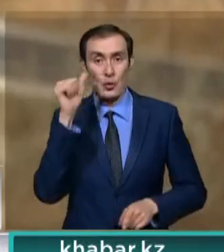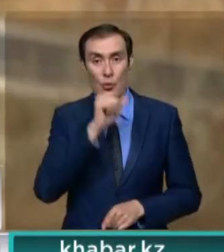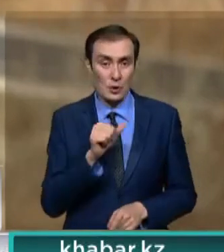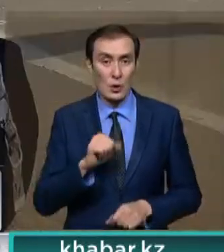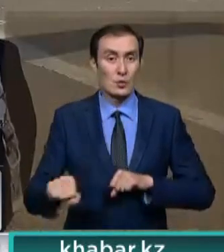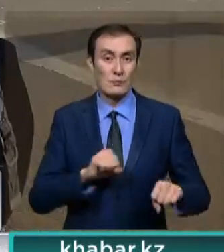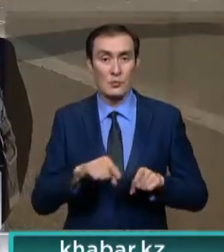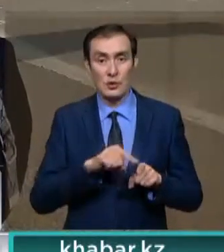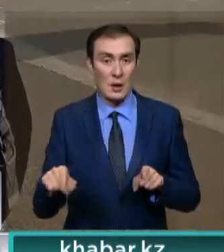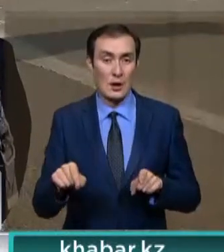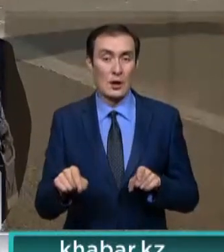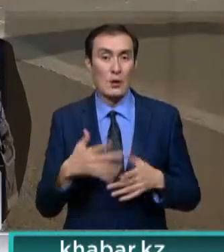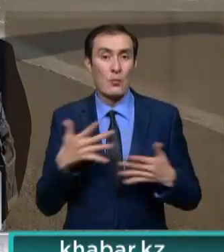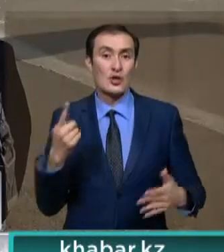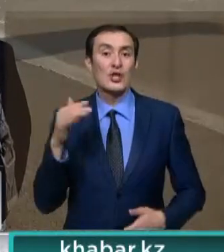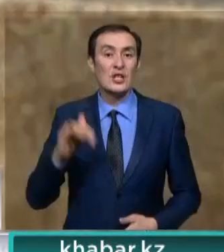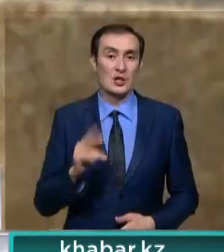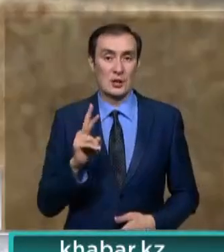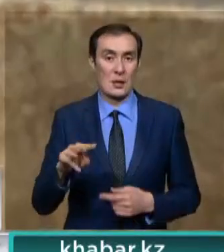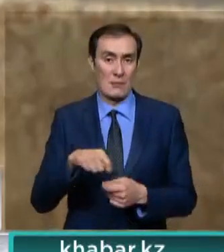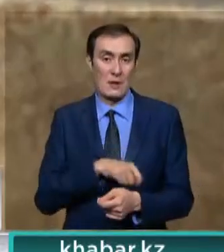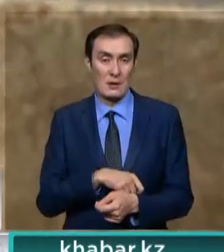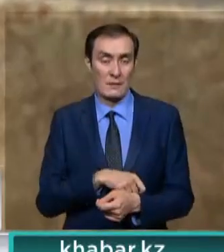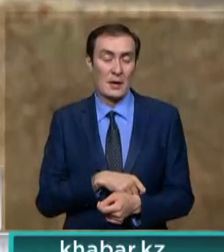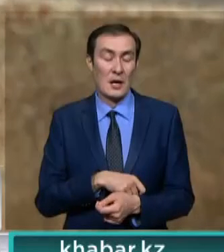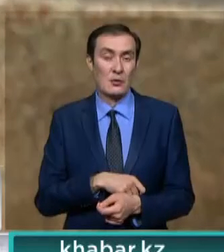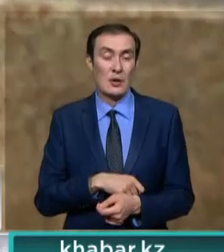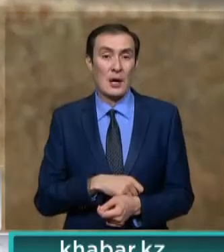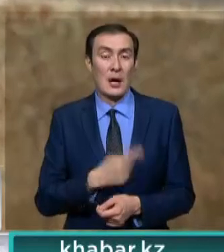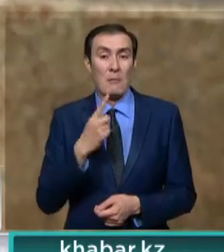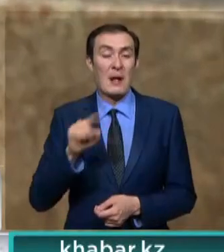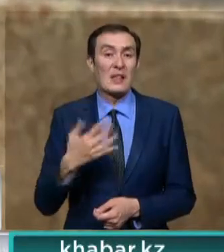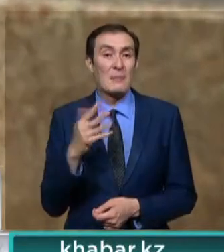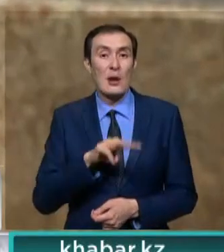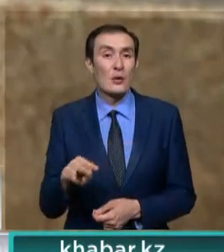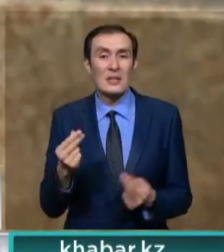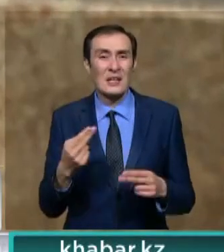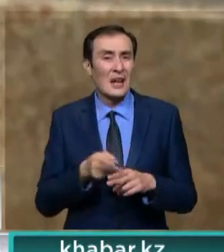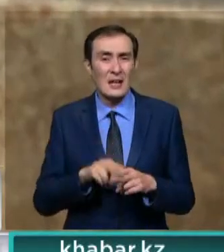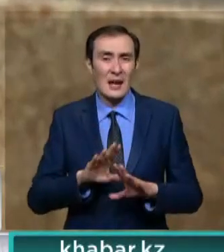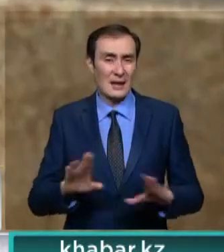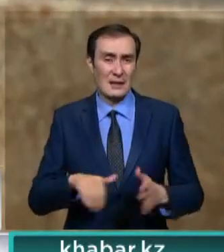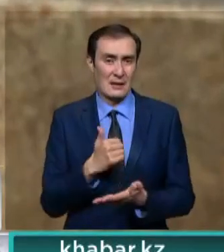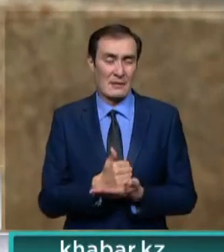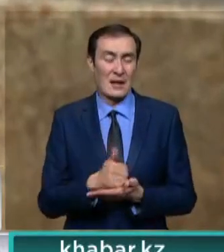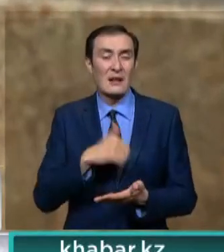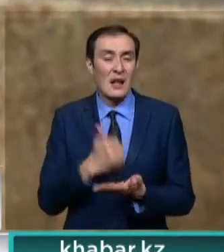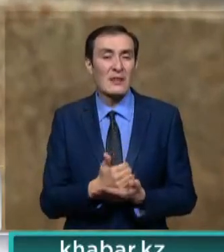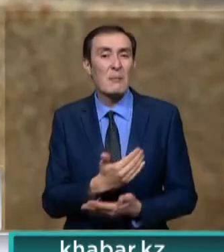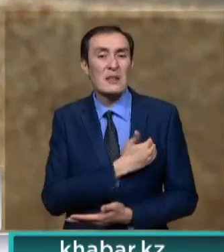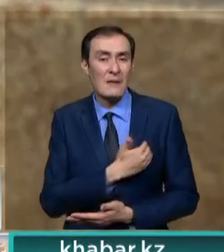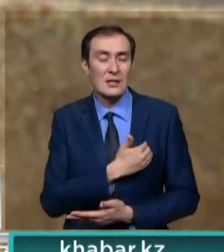мы пробежали более 1000 километров. Мотивация там 1,5 миллиона тенге. Там, ну, основная мотивация –